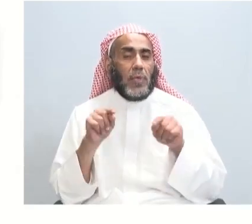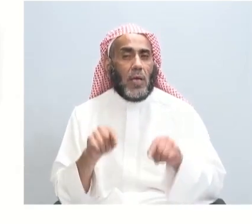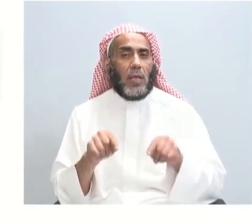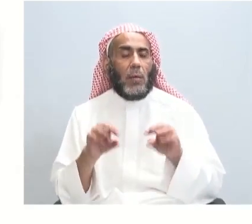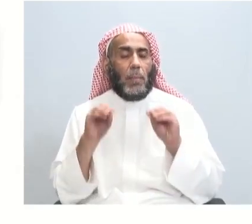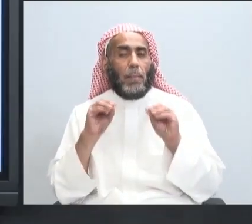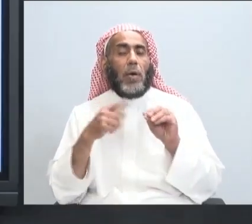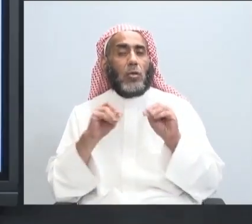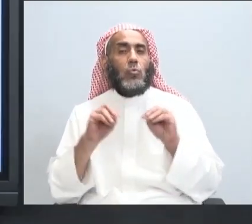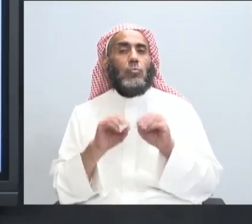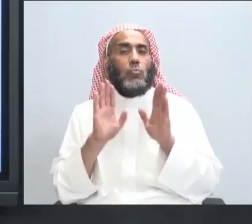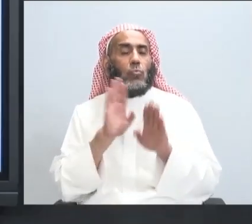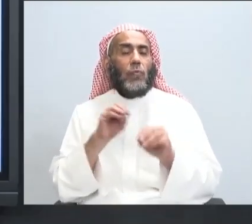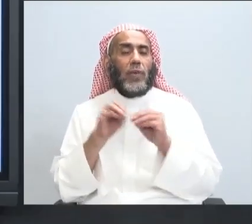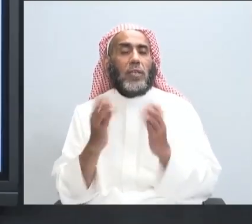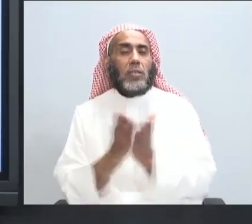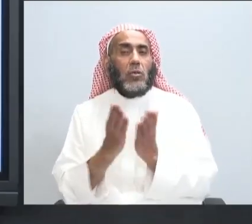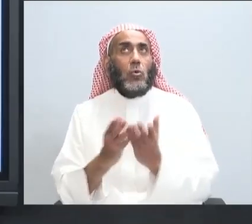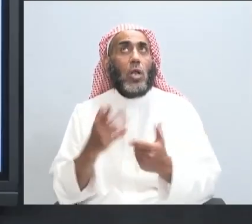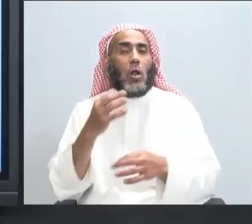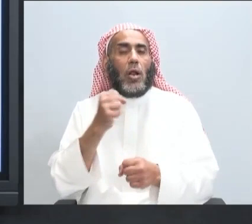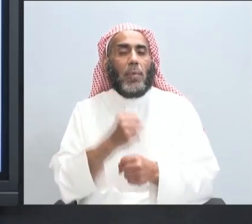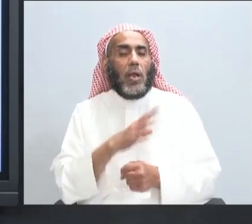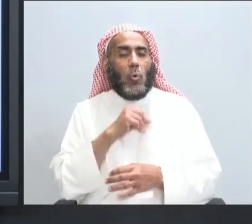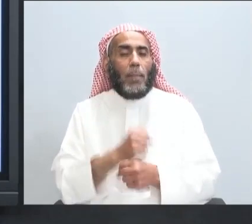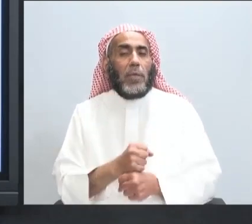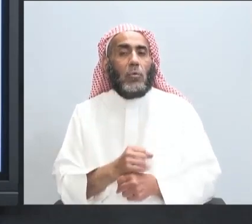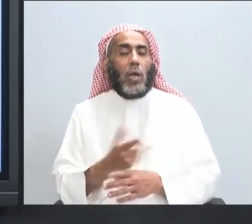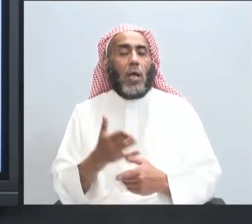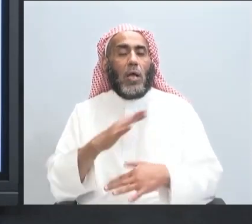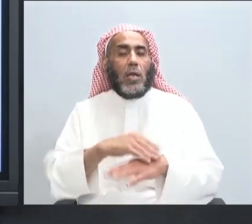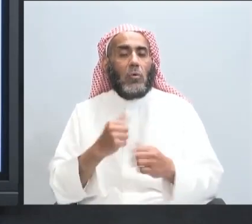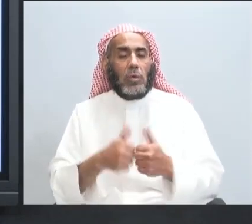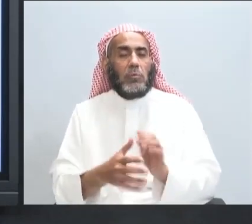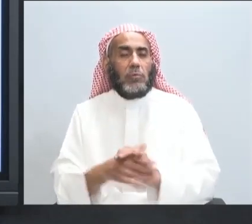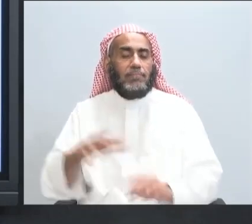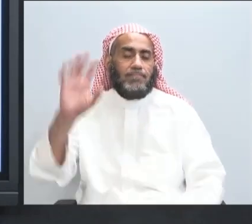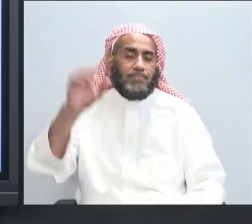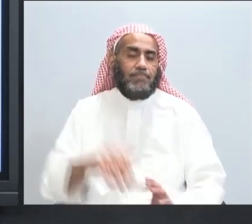أردنا أن نورده في هذا الدرس، وصلى الله وسلم على نبينا محمد وعلى آله وصحبه أجمعين.